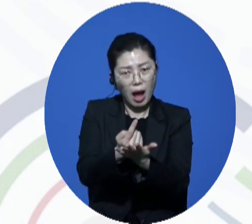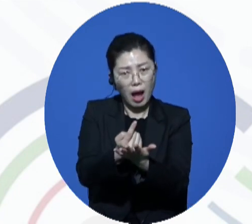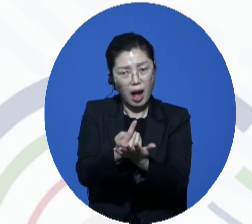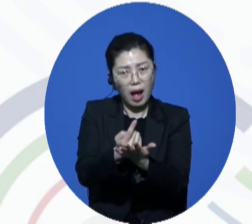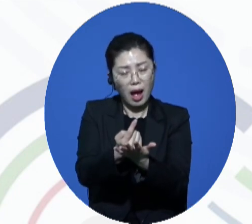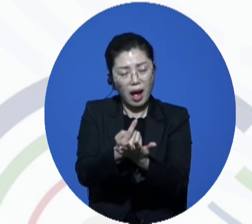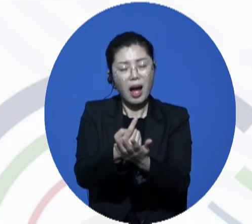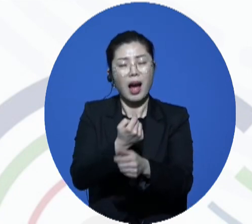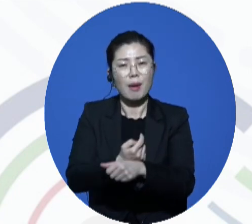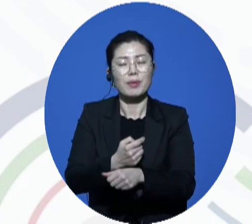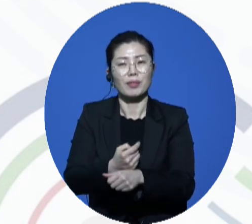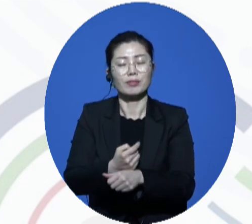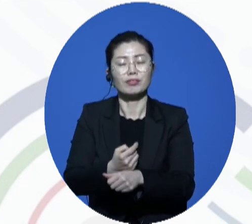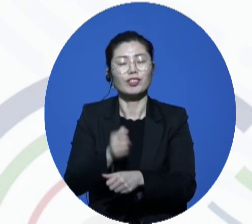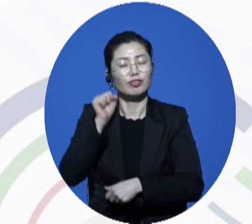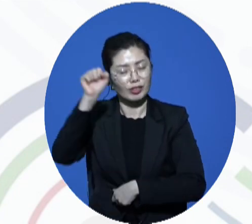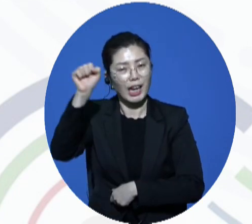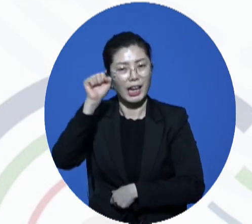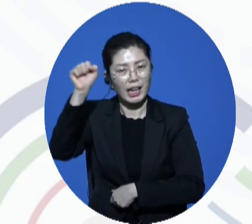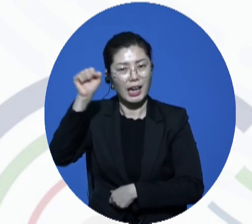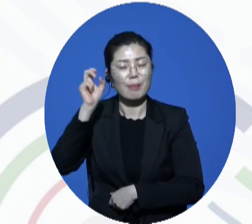소송을 제기할 것 같습니다. 아무튼